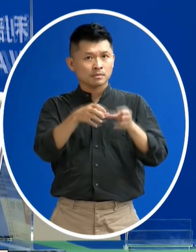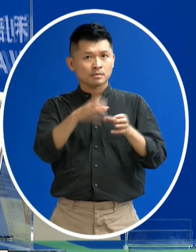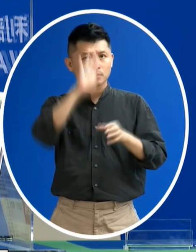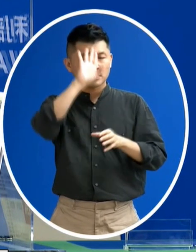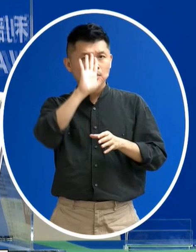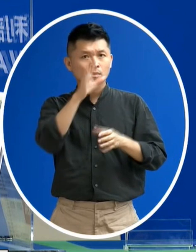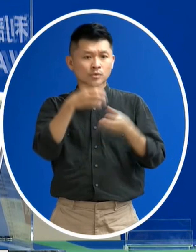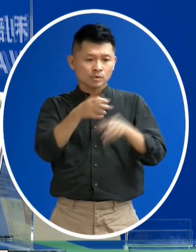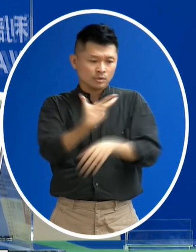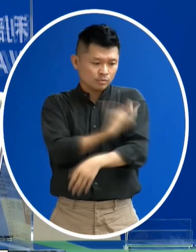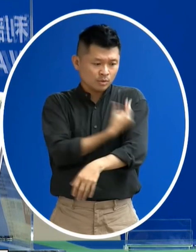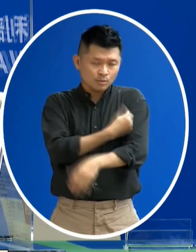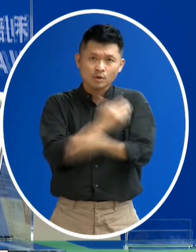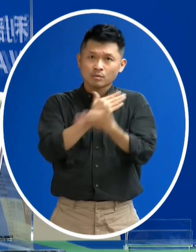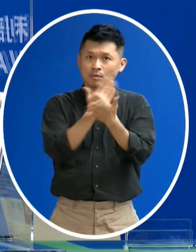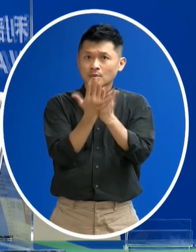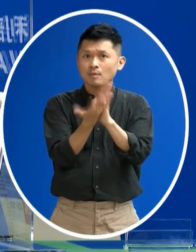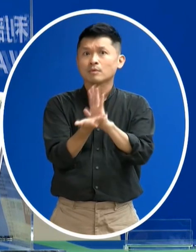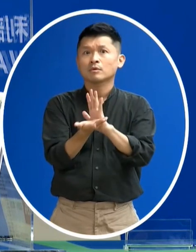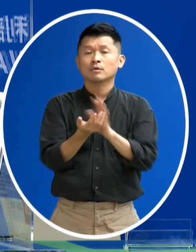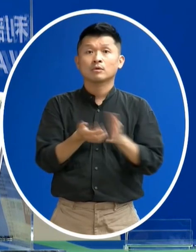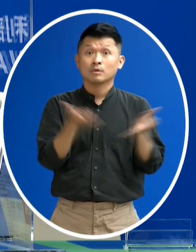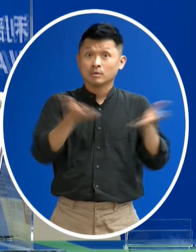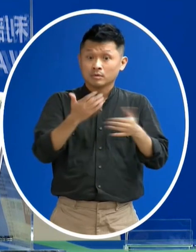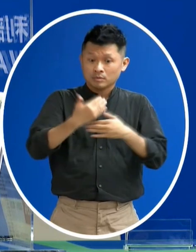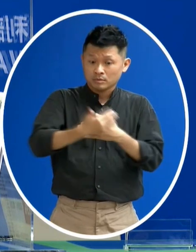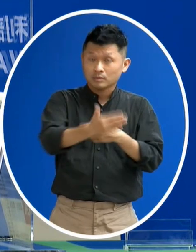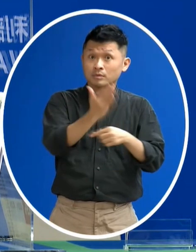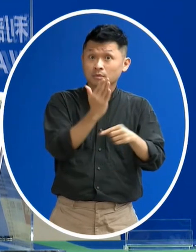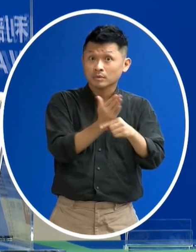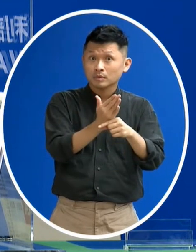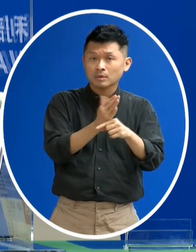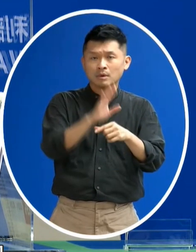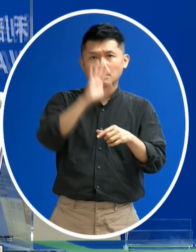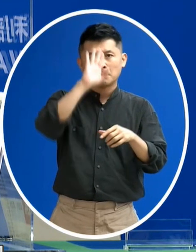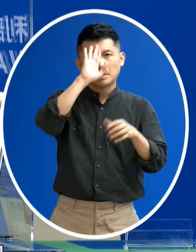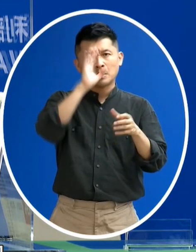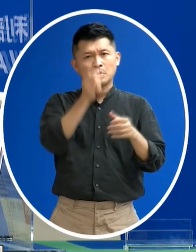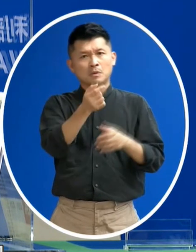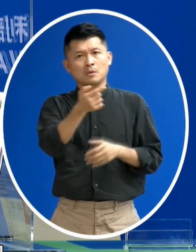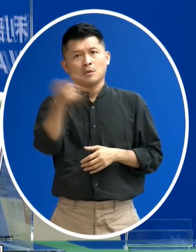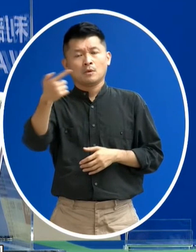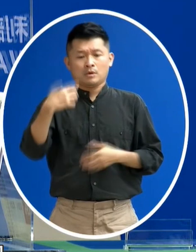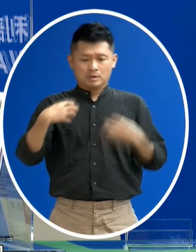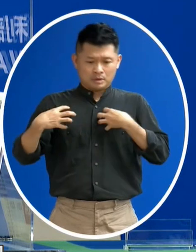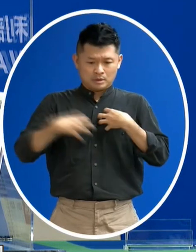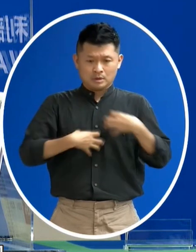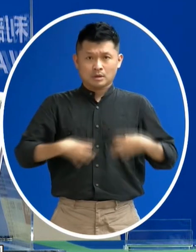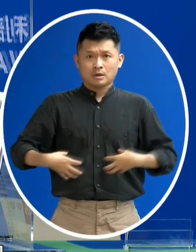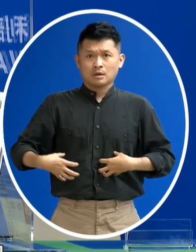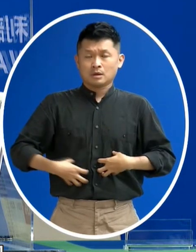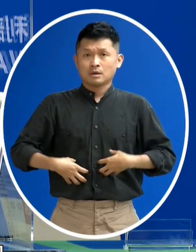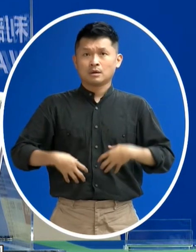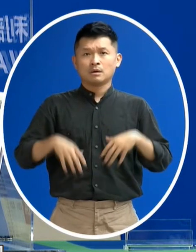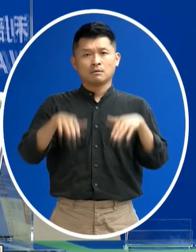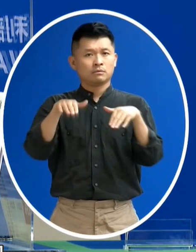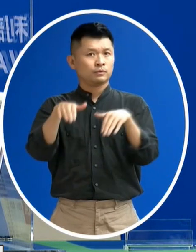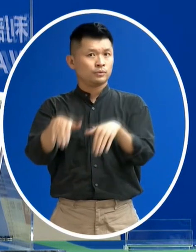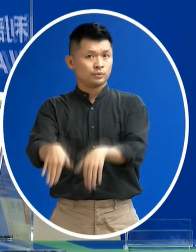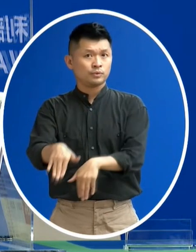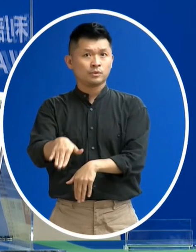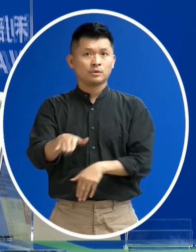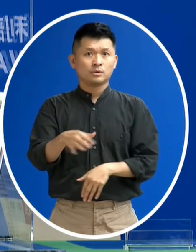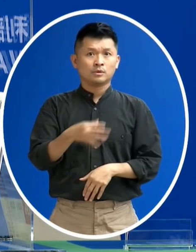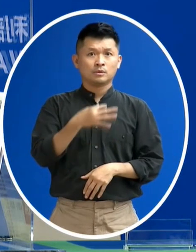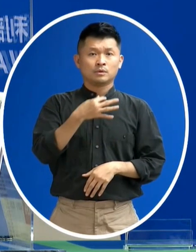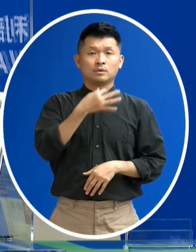用哦。那整个过程当中，不幸因为这个病况恶化，多重器官功能哦都有变差的一个状况，